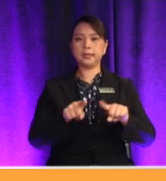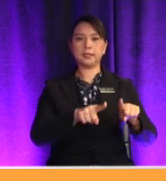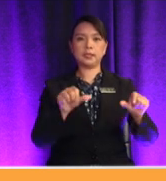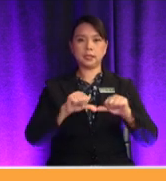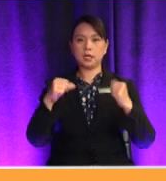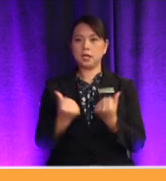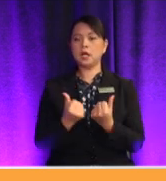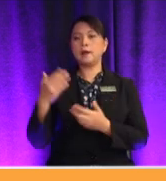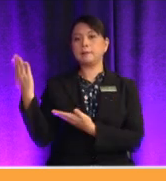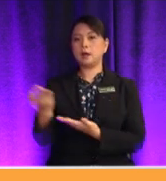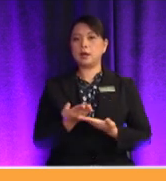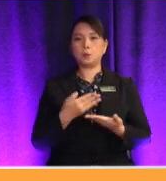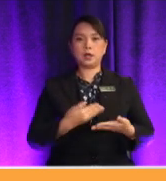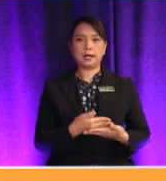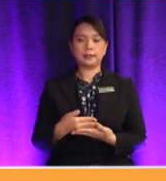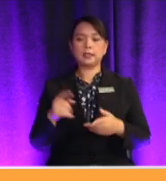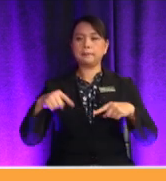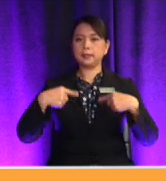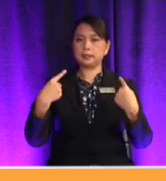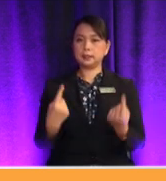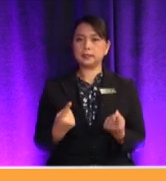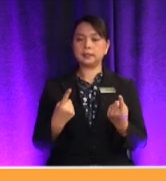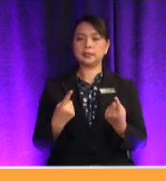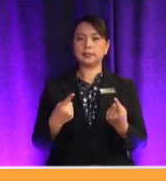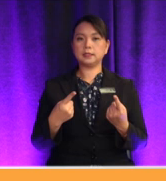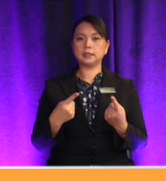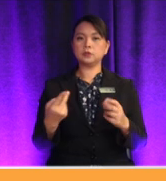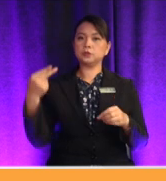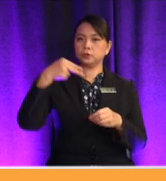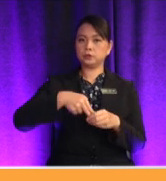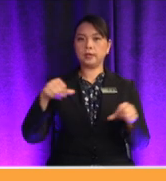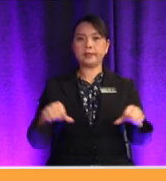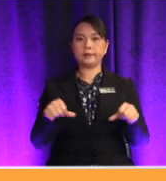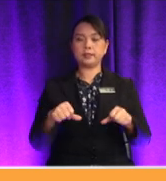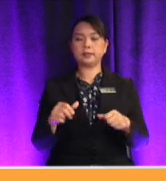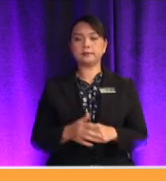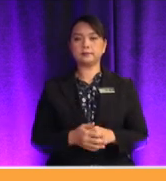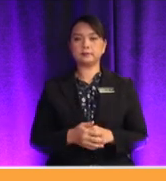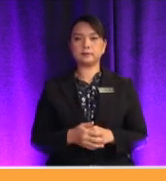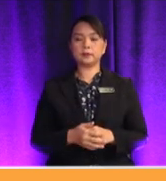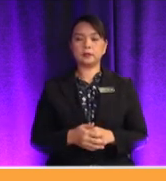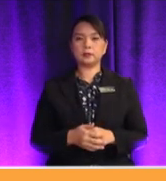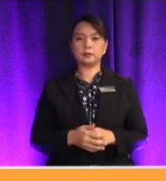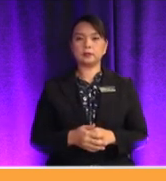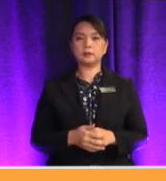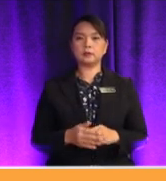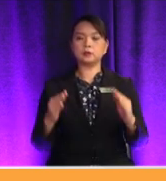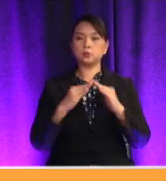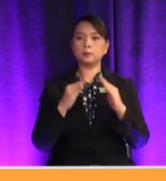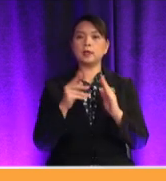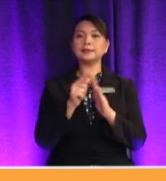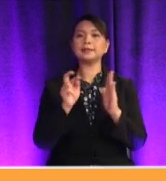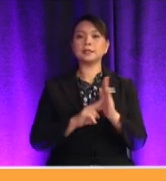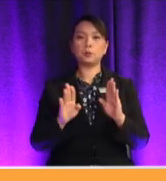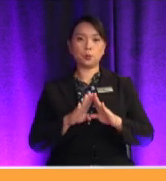bawa anak-anak itu untuk pergi menyertai aktiviti. Apa contohnya? Ibu bapa boleh membawa anak-anak menyertai rumah terbuka kaum